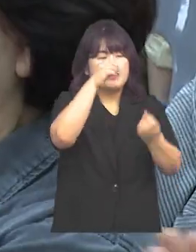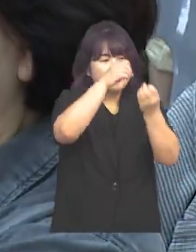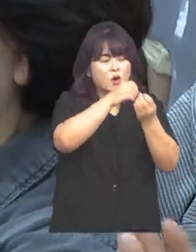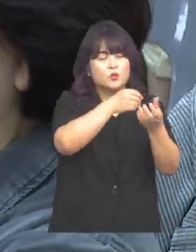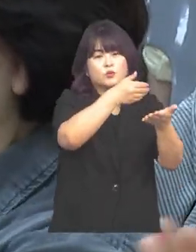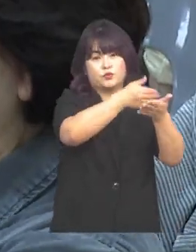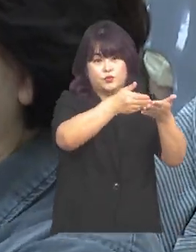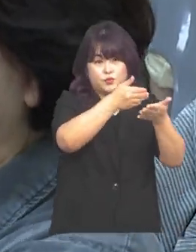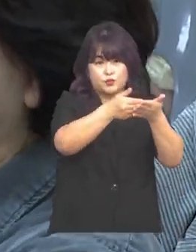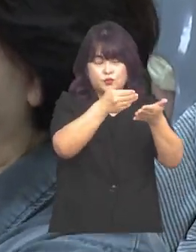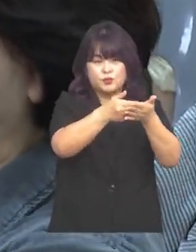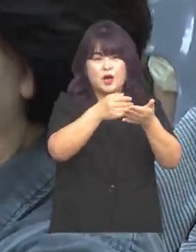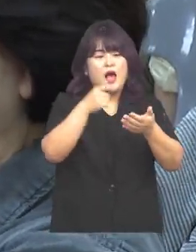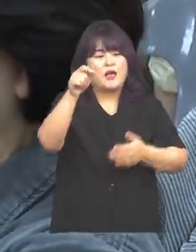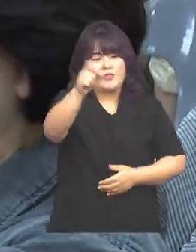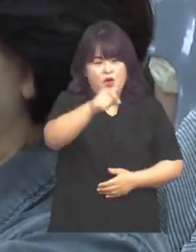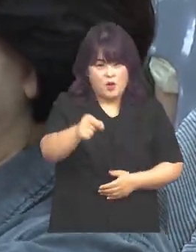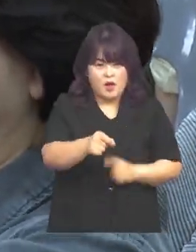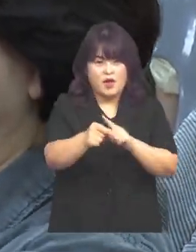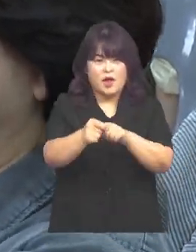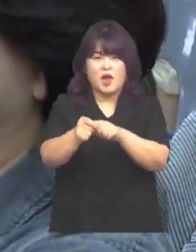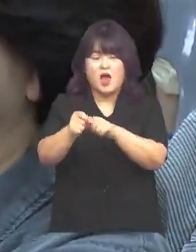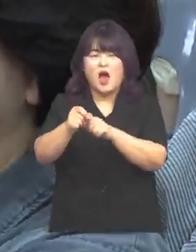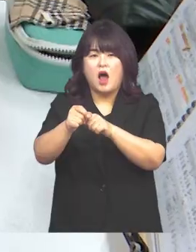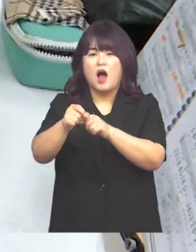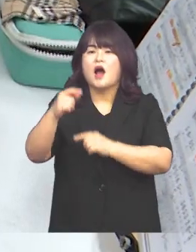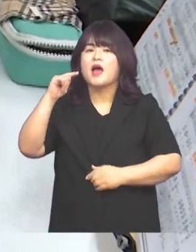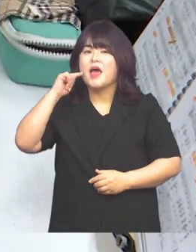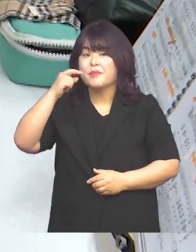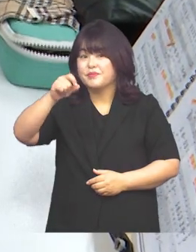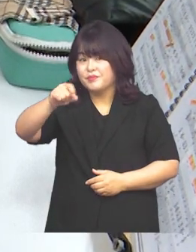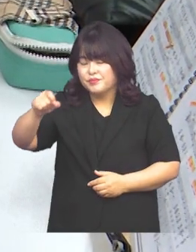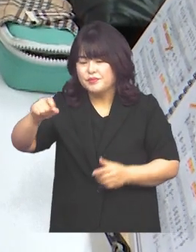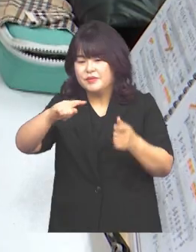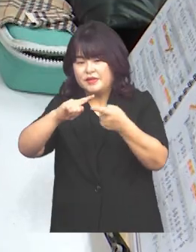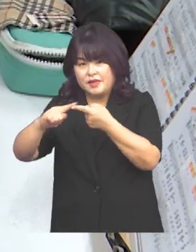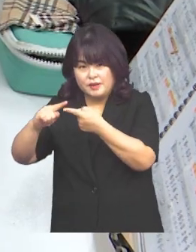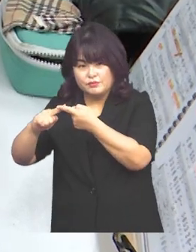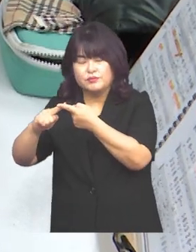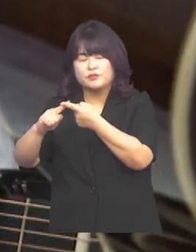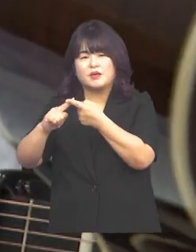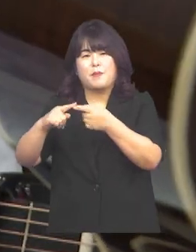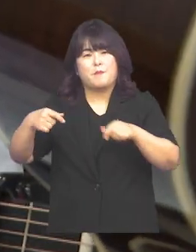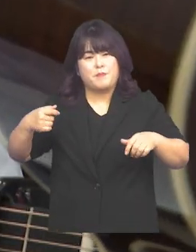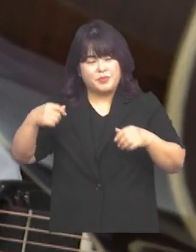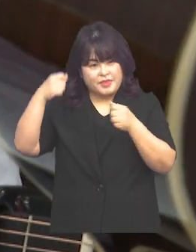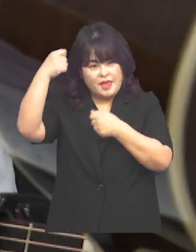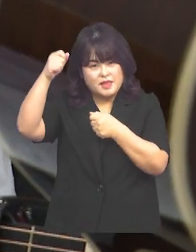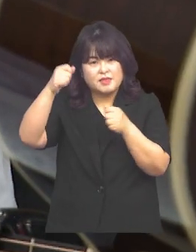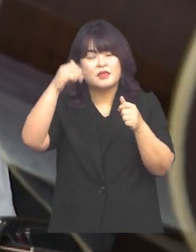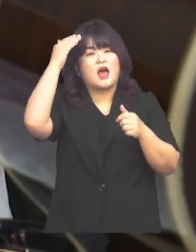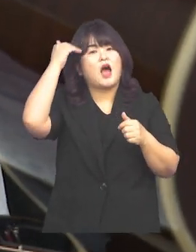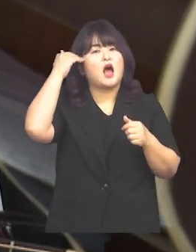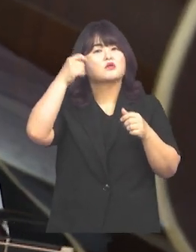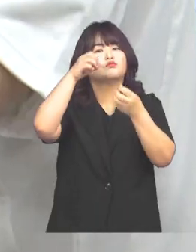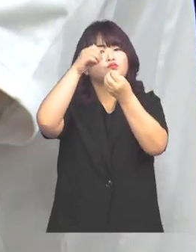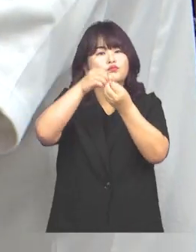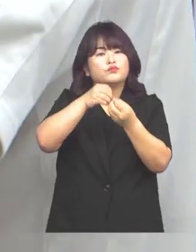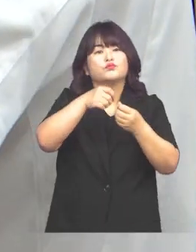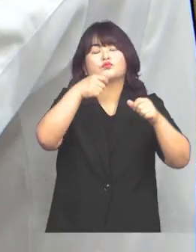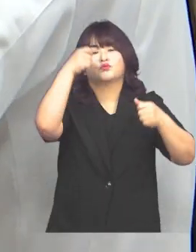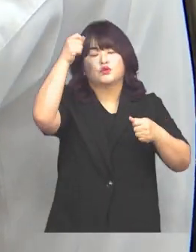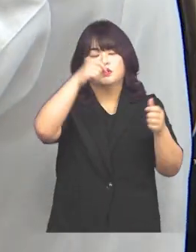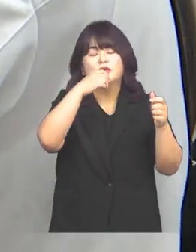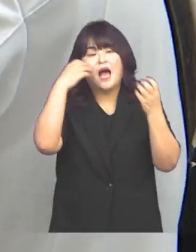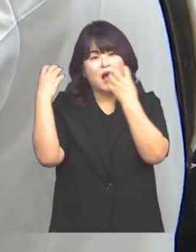민화, 서예, 어반 스케치, 유화, 캘리그래피 등의 작품 전시와 벨리댄스, 한국무용,